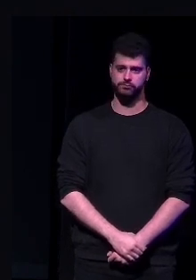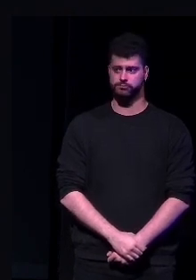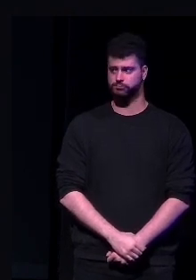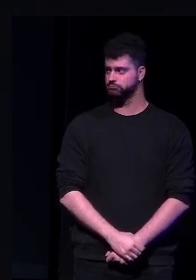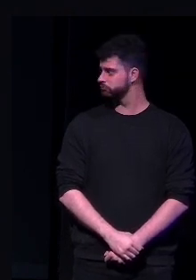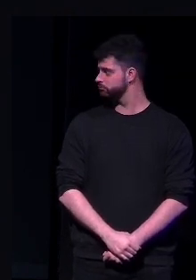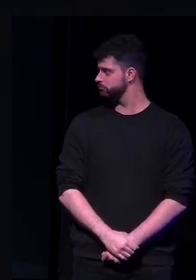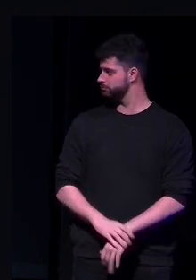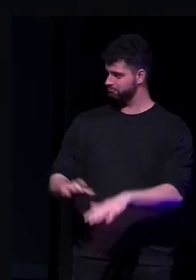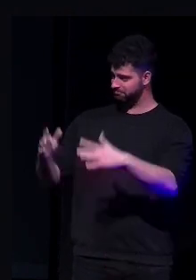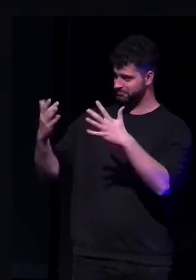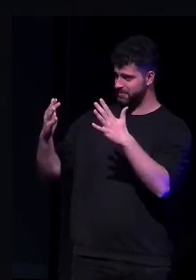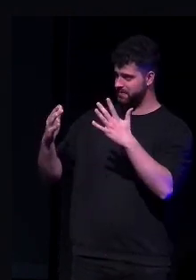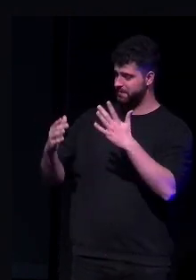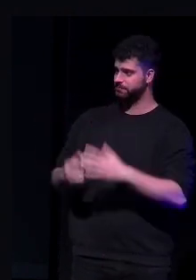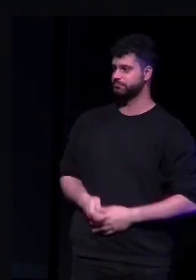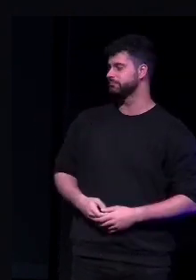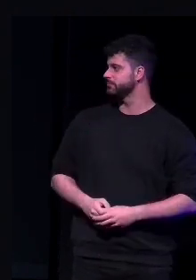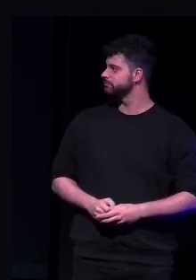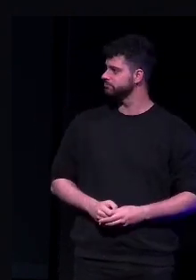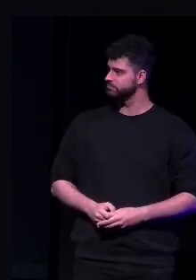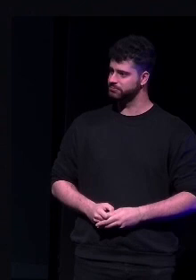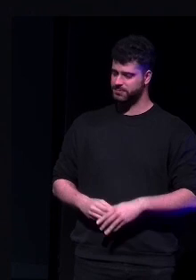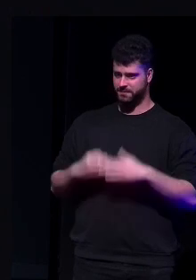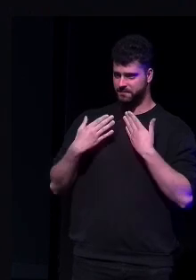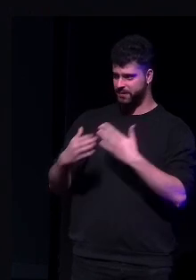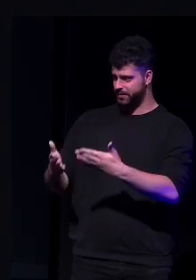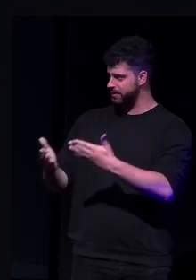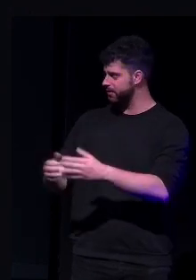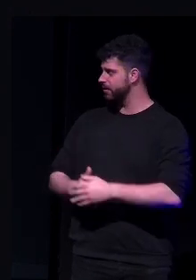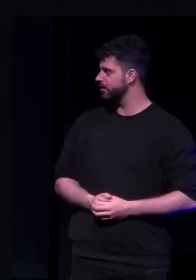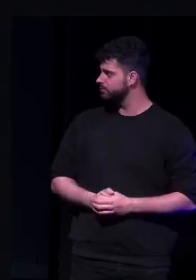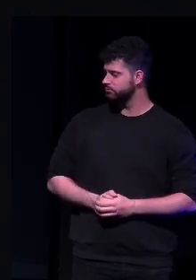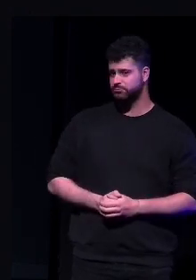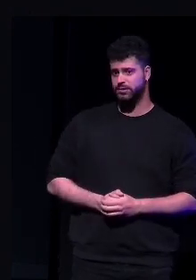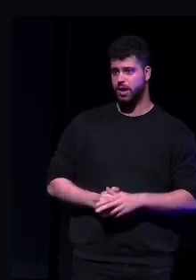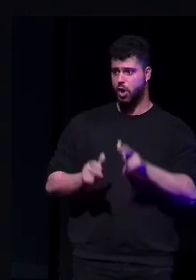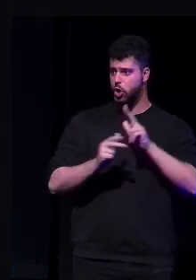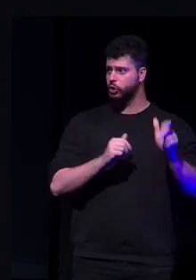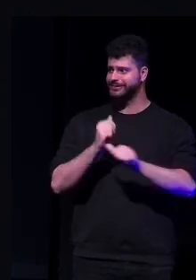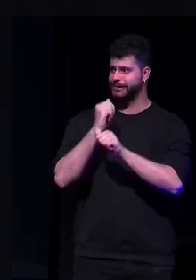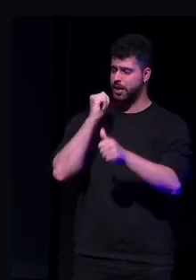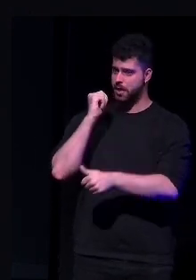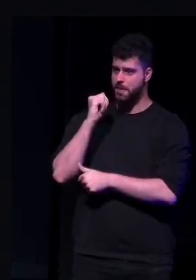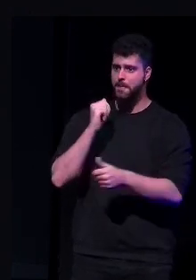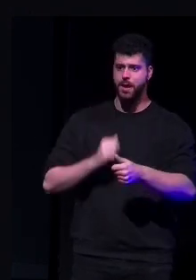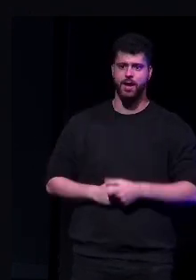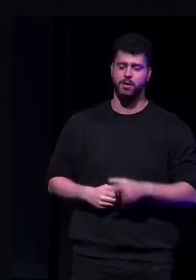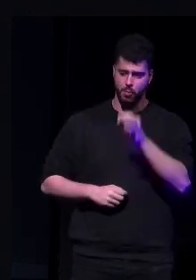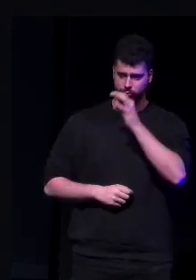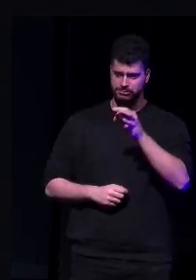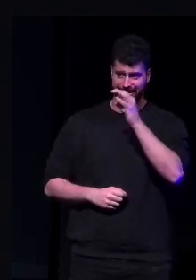Per molts anys, felicitats per aquest premi, Xiquet Sabater, a la família de l'Hotel Parc de Puigcerdà, un establiment de 50